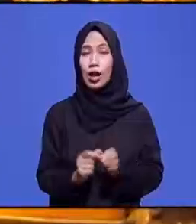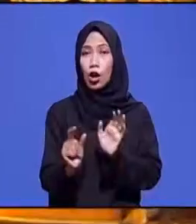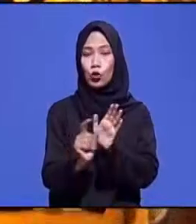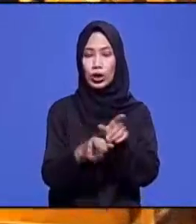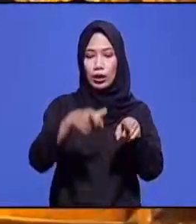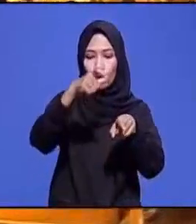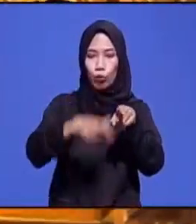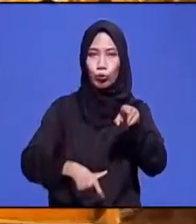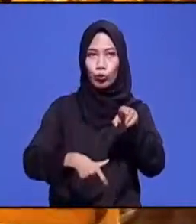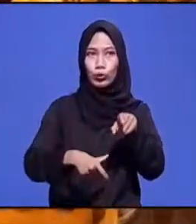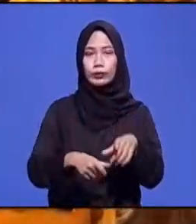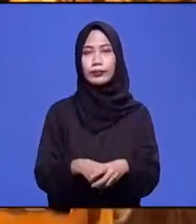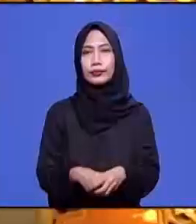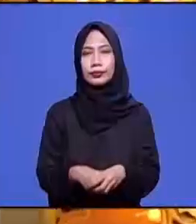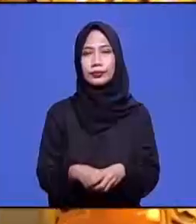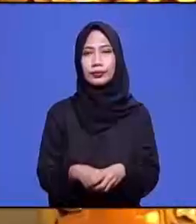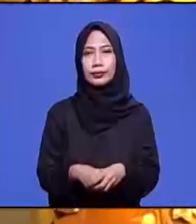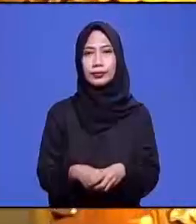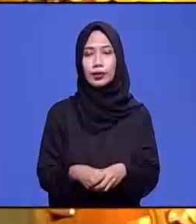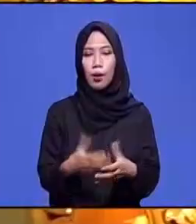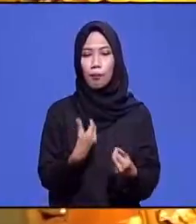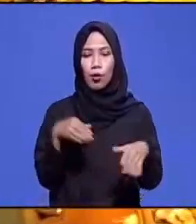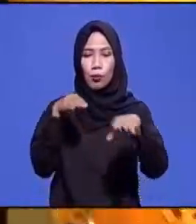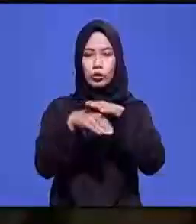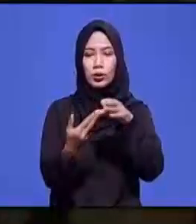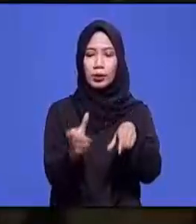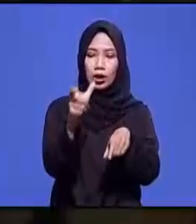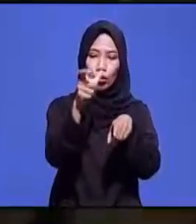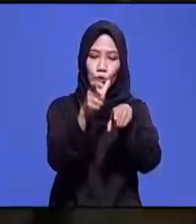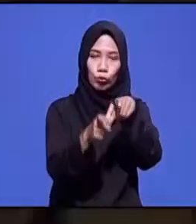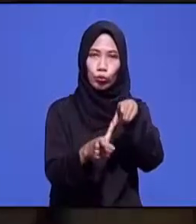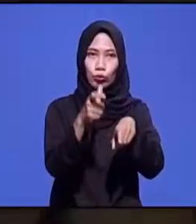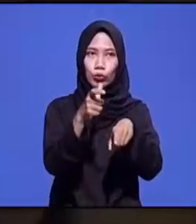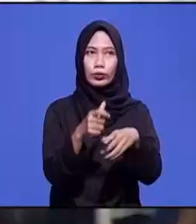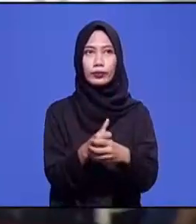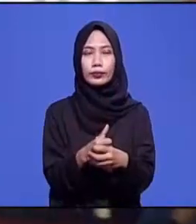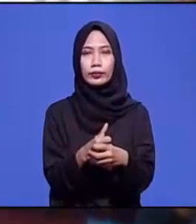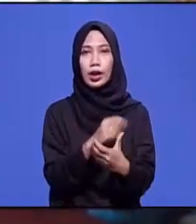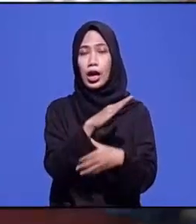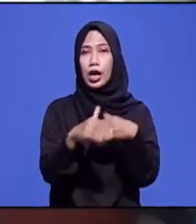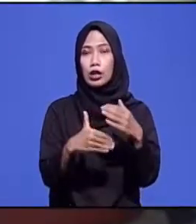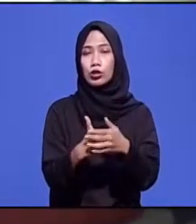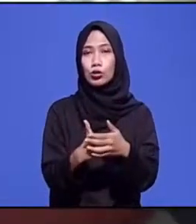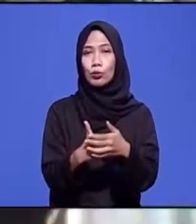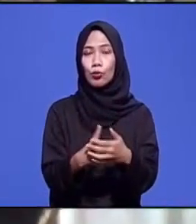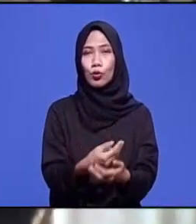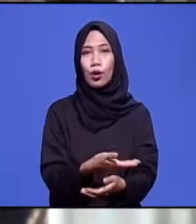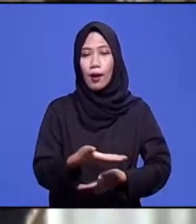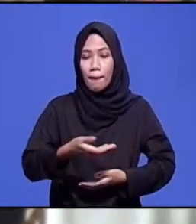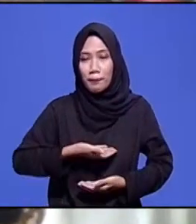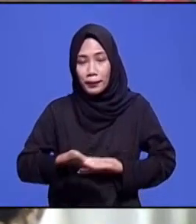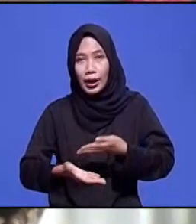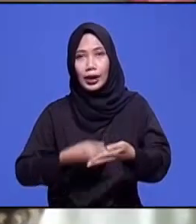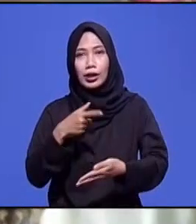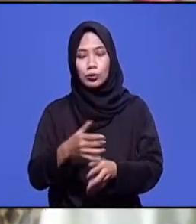dengan barcode wajib dipindai sebelum memasuki ruangan sekaligus menjadi kode pengambilan souvenir. Semua petugas wajib mengenakan masker, face shield,